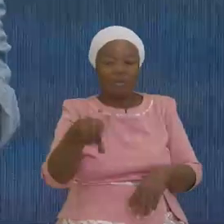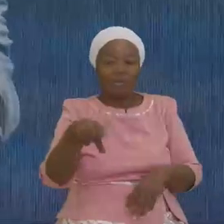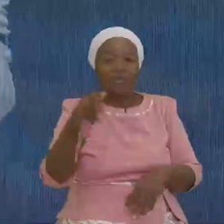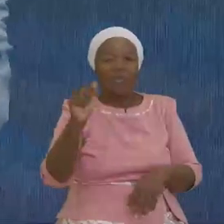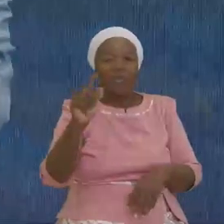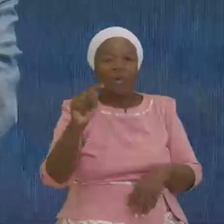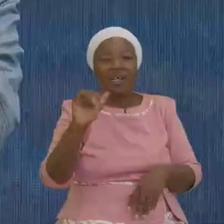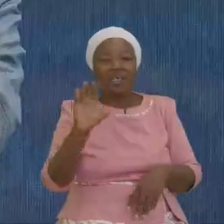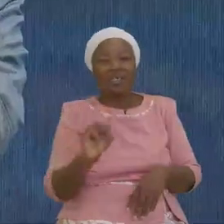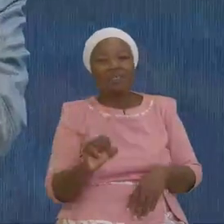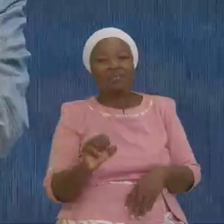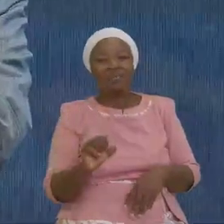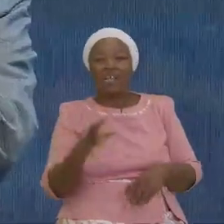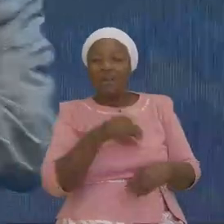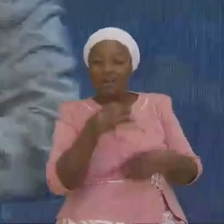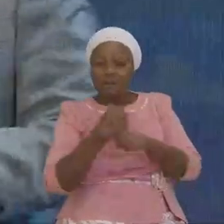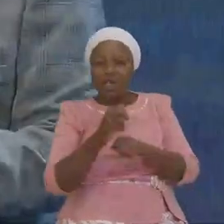C'est ce que nous appelons un pacte.